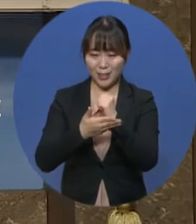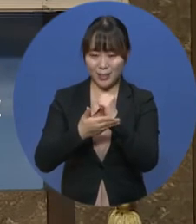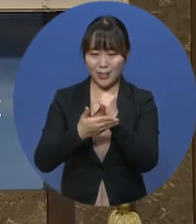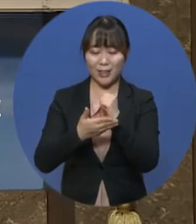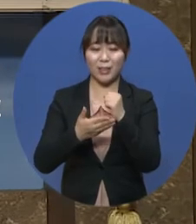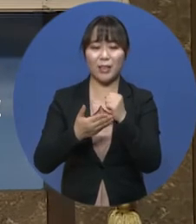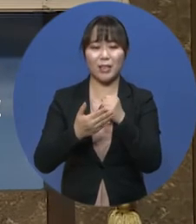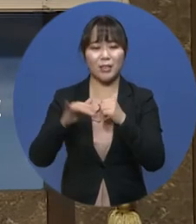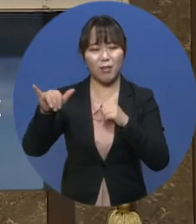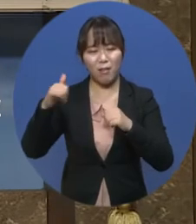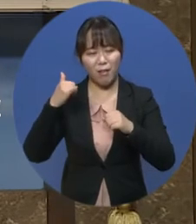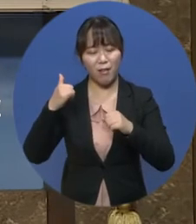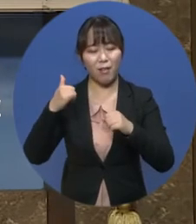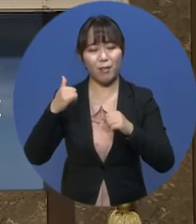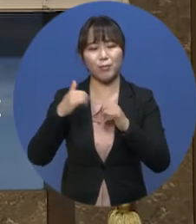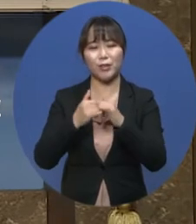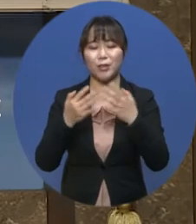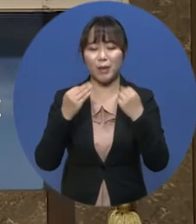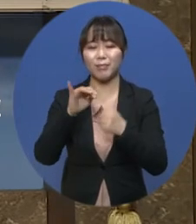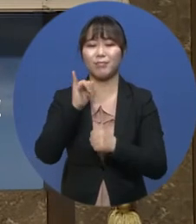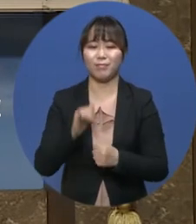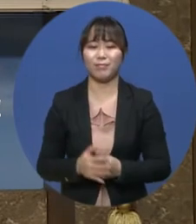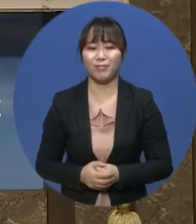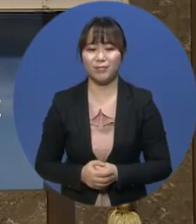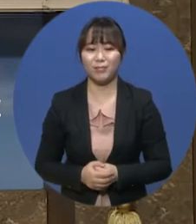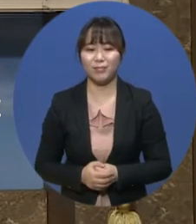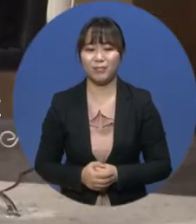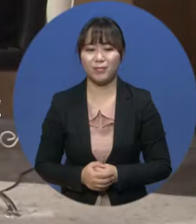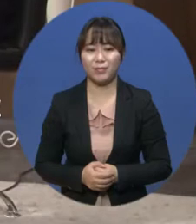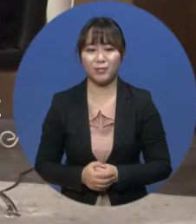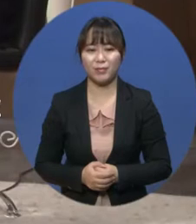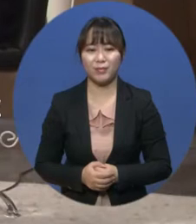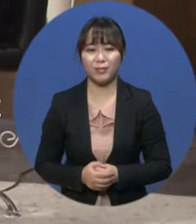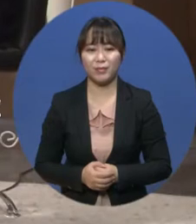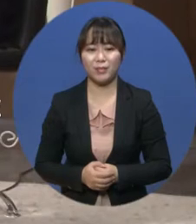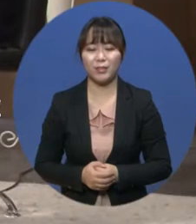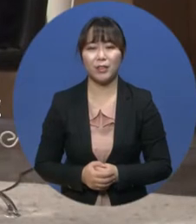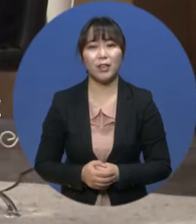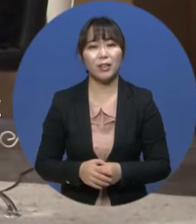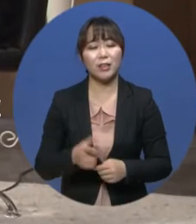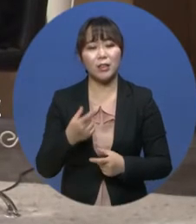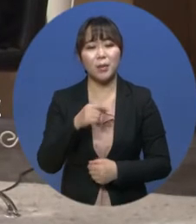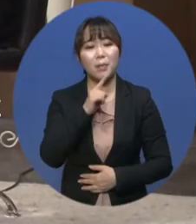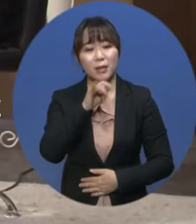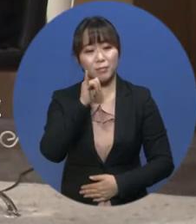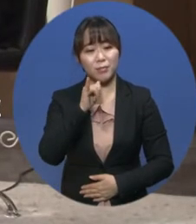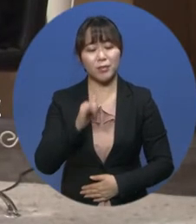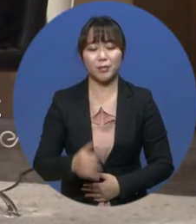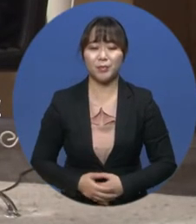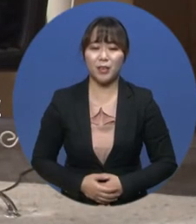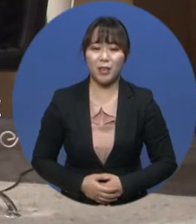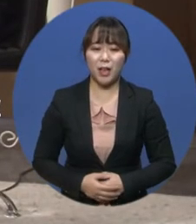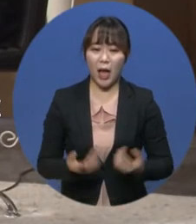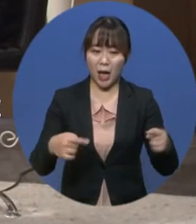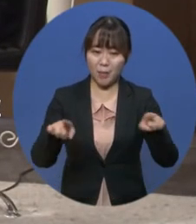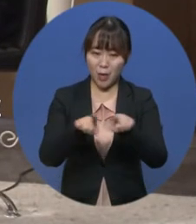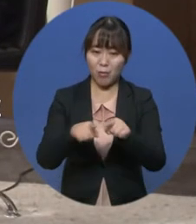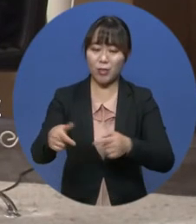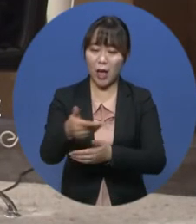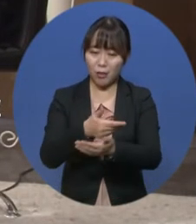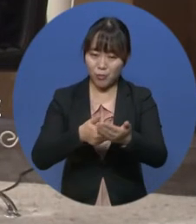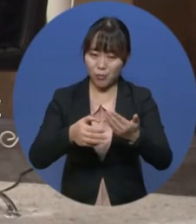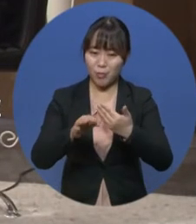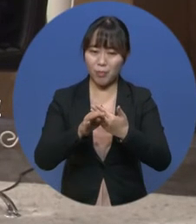연락을 해 주시는 분들이 있어요 4 이제 그런 말이 있잖아요 좀 함께하고 나눌수록